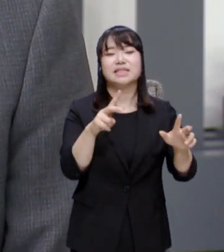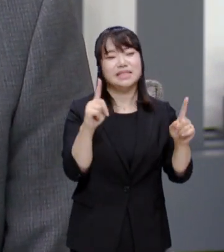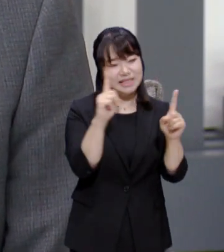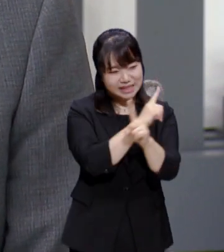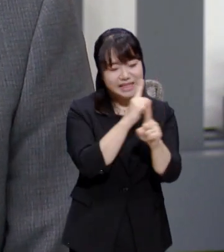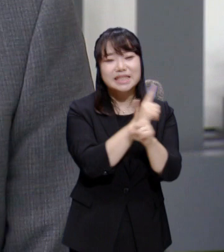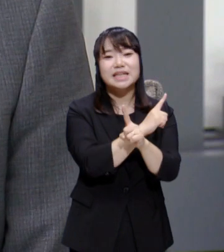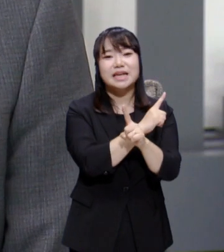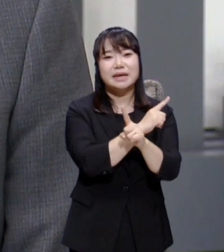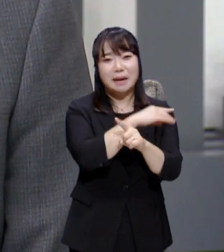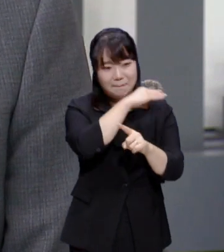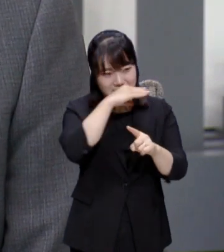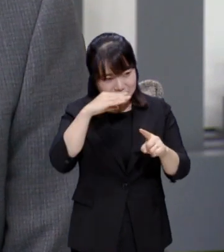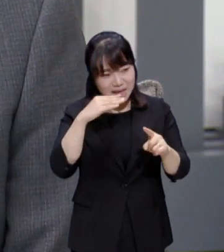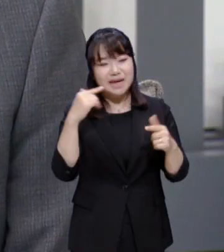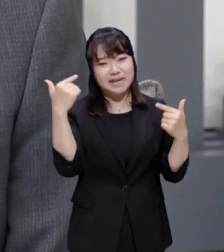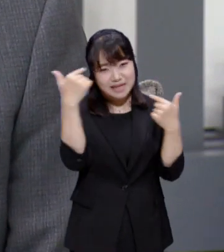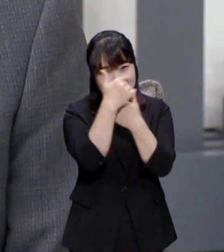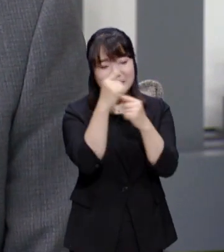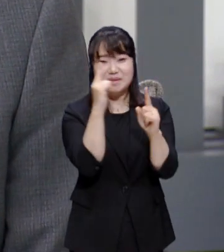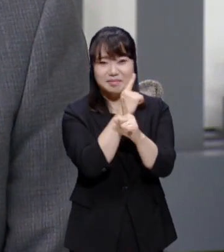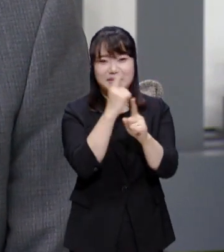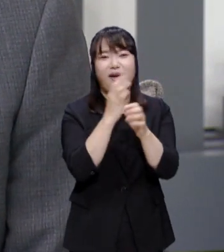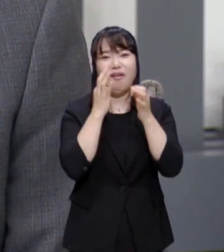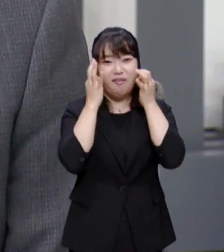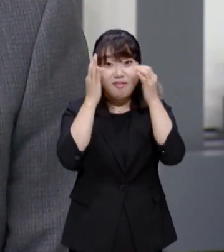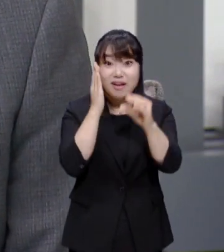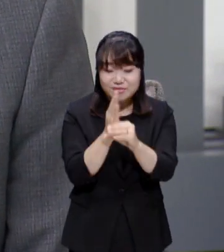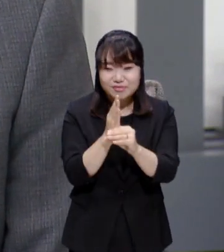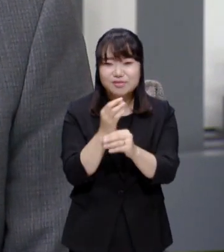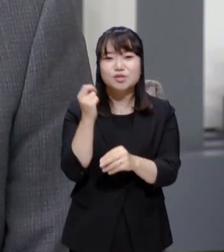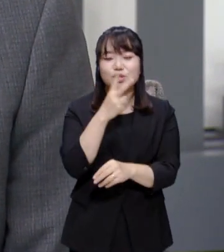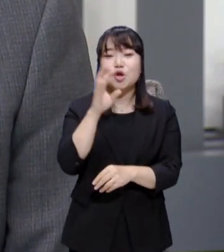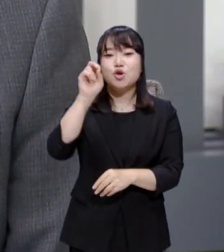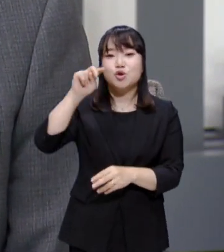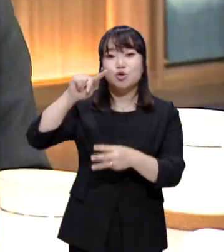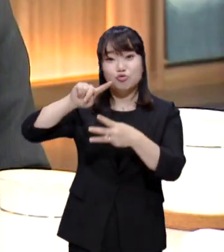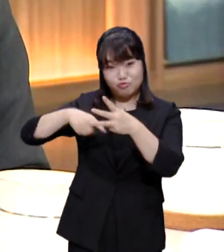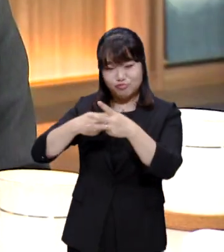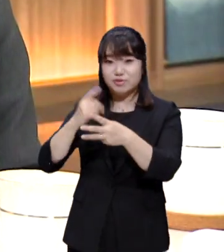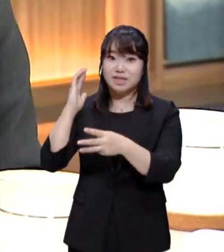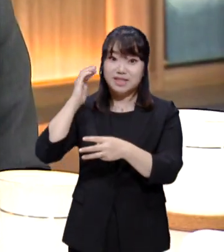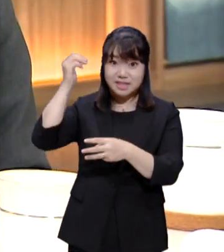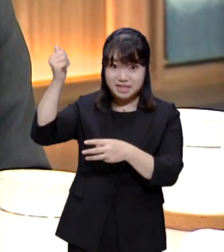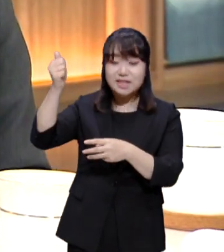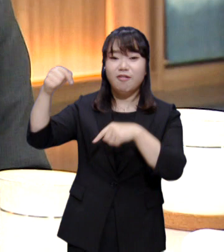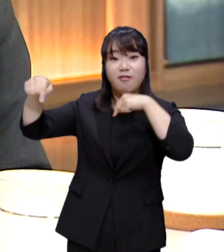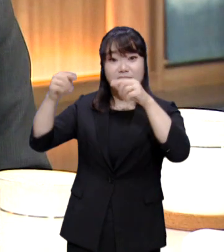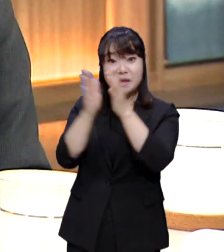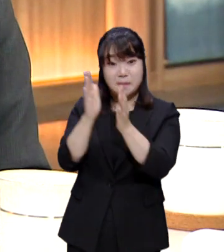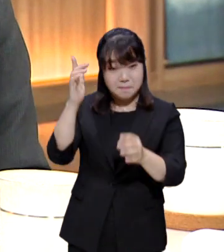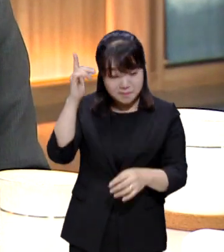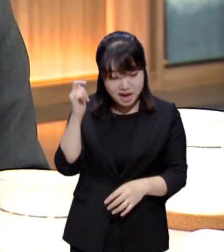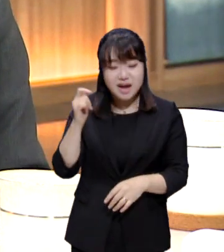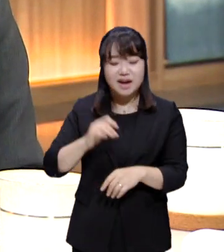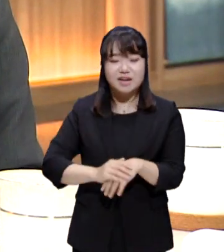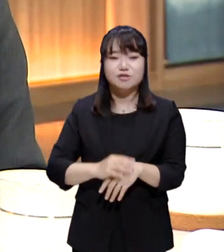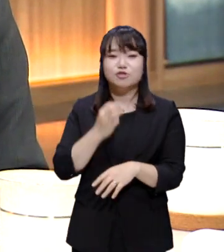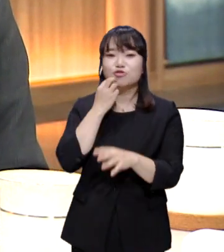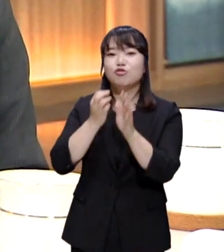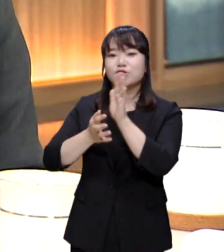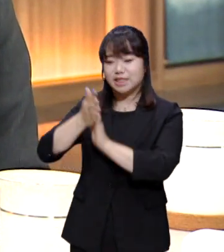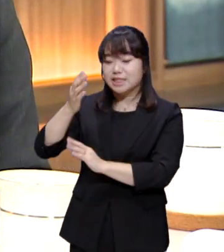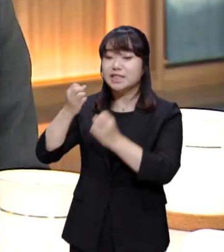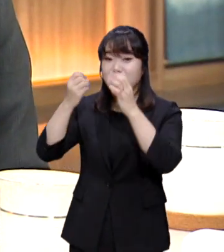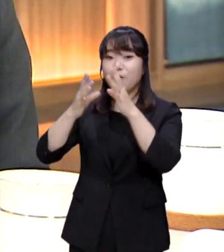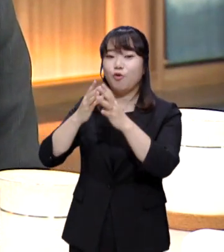돼 있고요. 지금 윤석열 그 정부 이제 새롭게 출발하지 않았습니까? 물론 서울시도 민선 8기